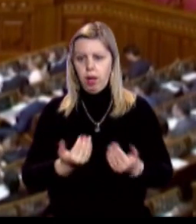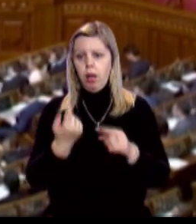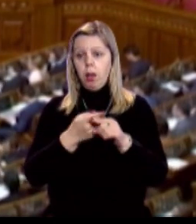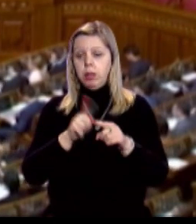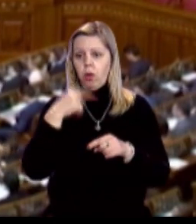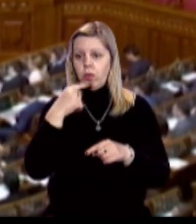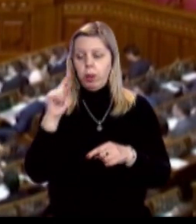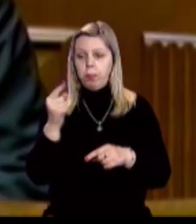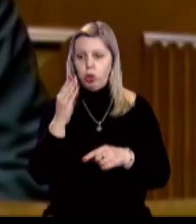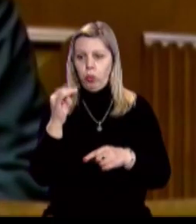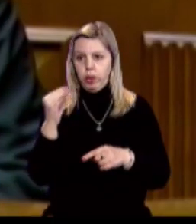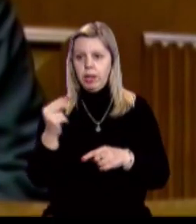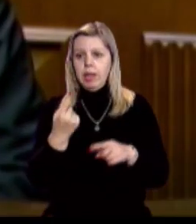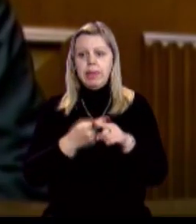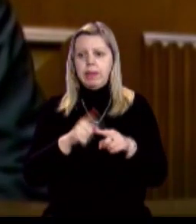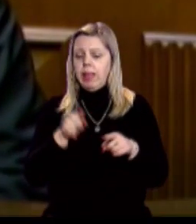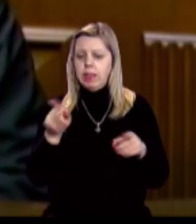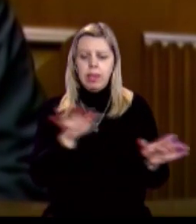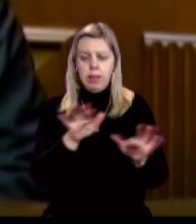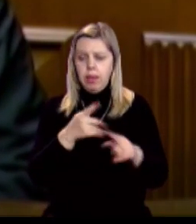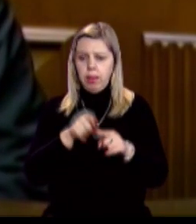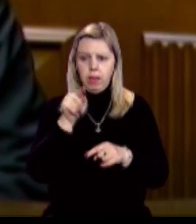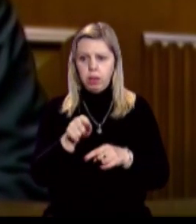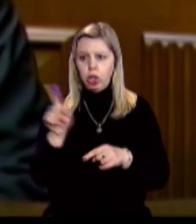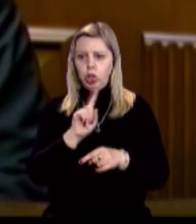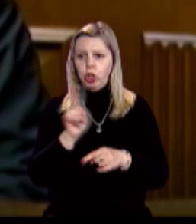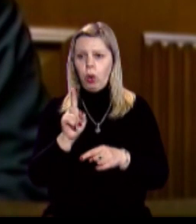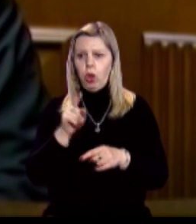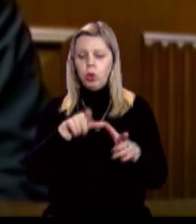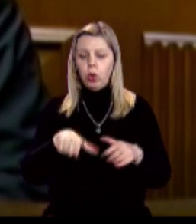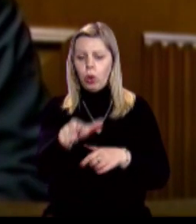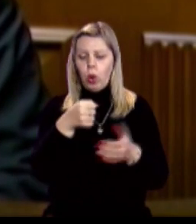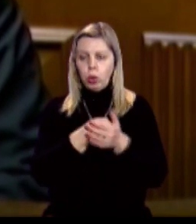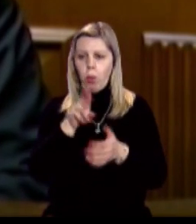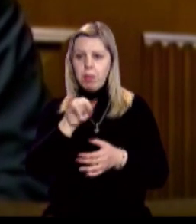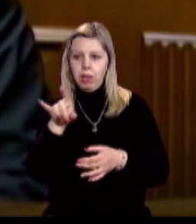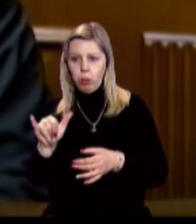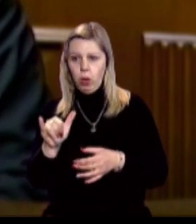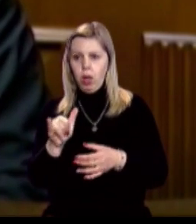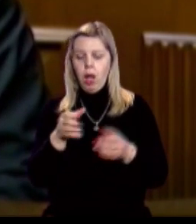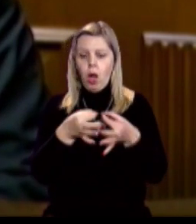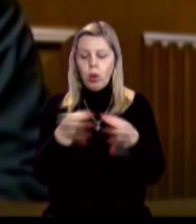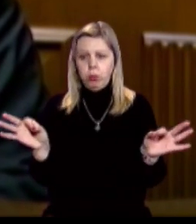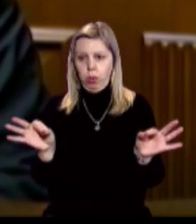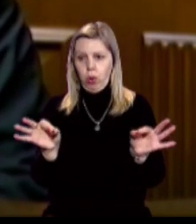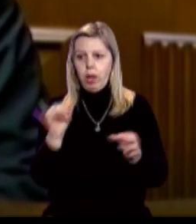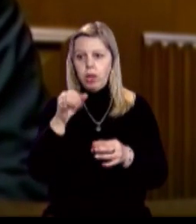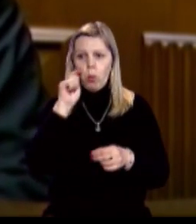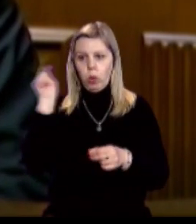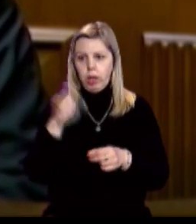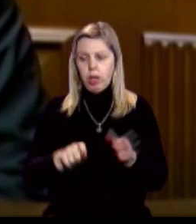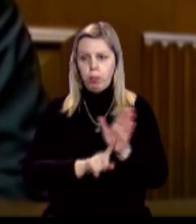Ось що каже Нестор Шуфрич. Це надія на те, що дорога до миру розблокована і